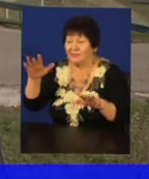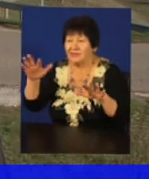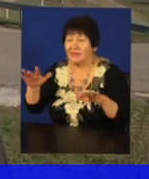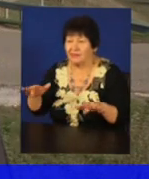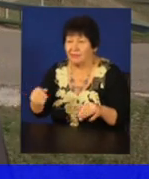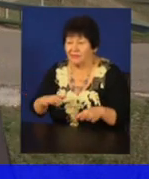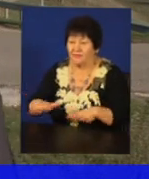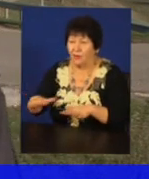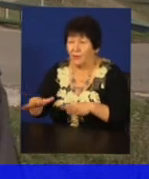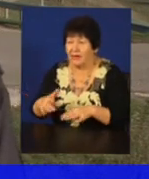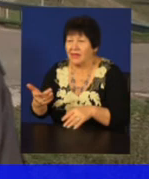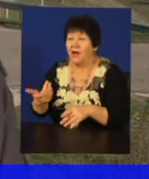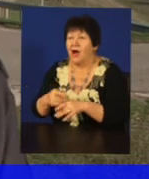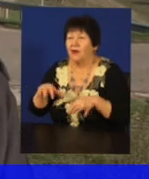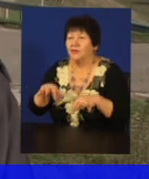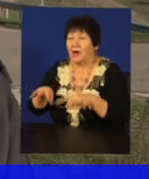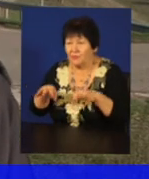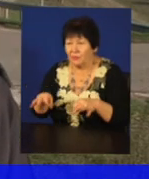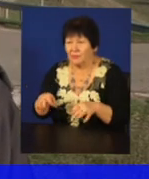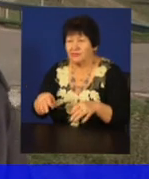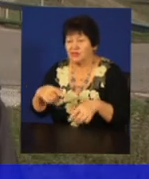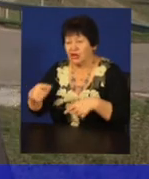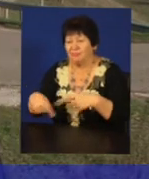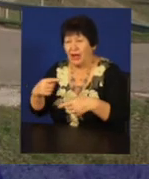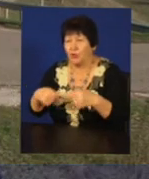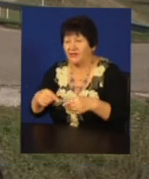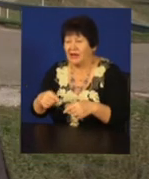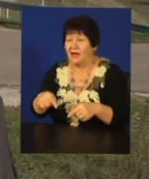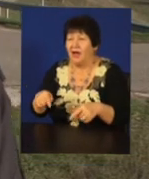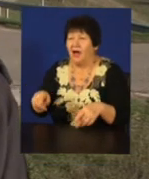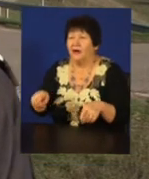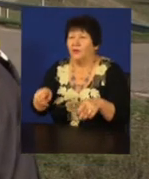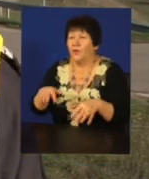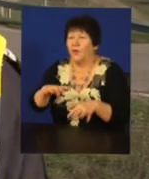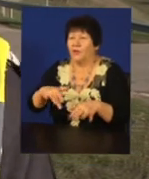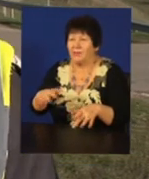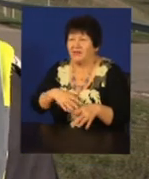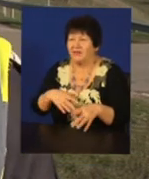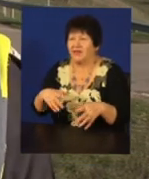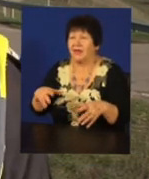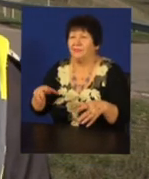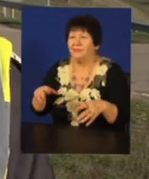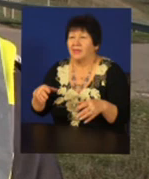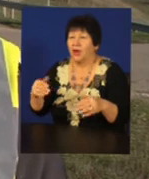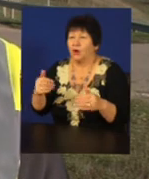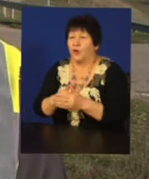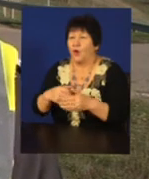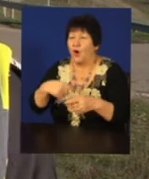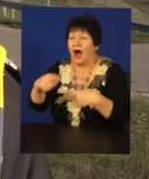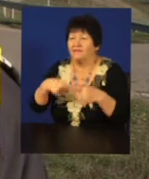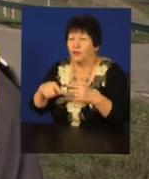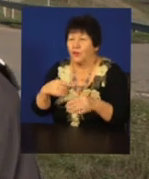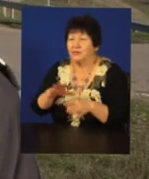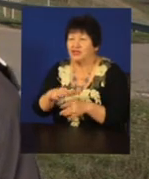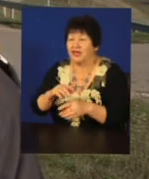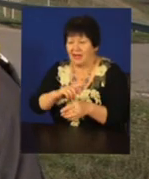gheață sau polei, pneurile autoturismului, autocamelonului și roțile tractate de acestea urmează a fi echipate cu anvelope unde este inclus